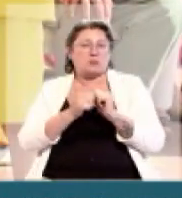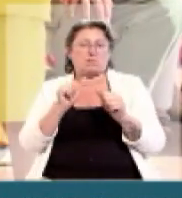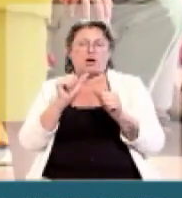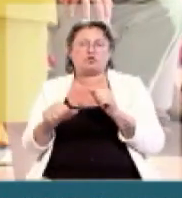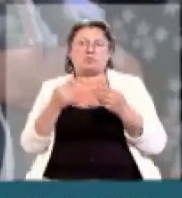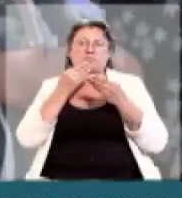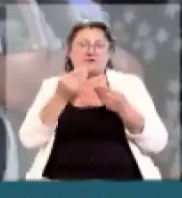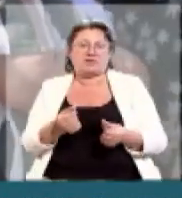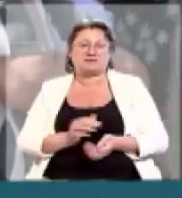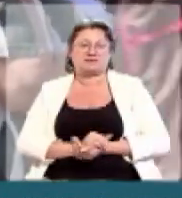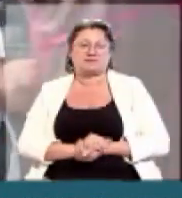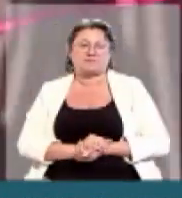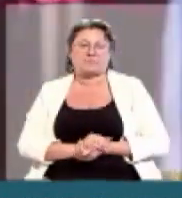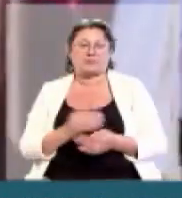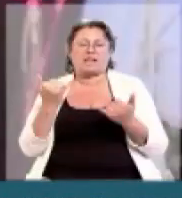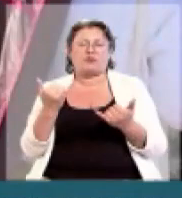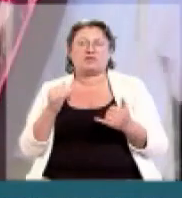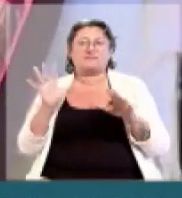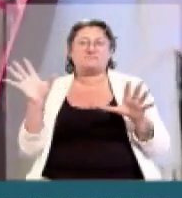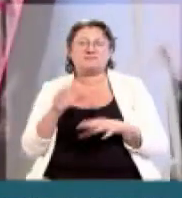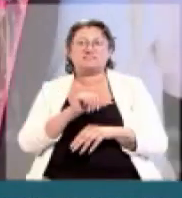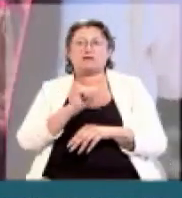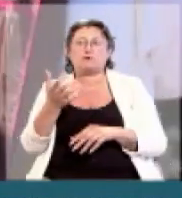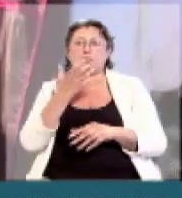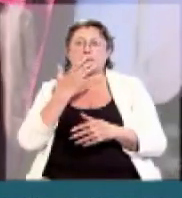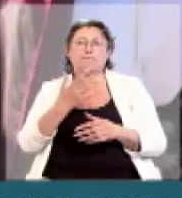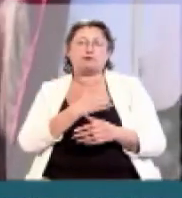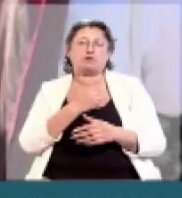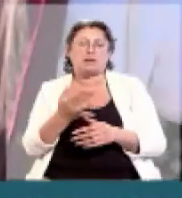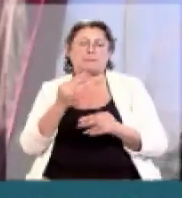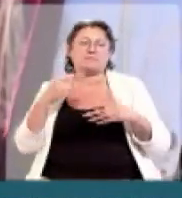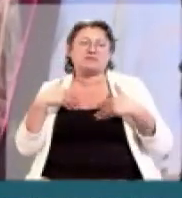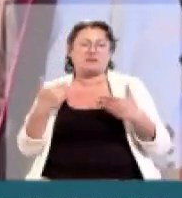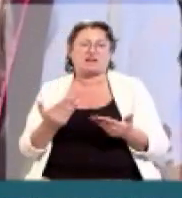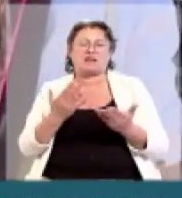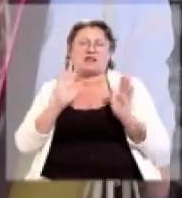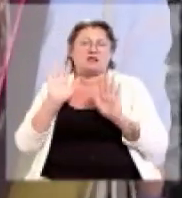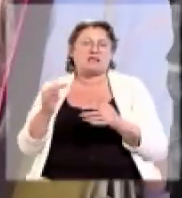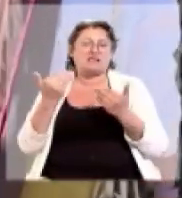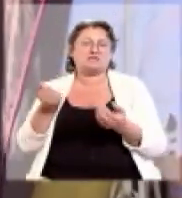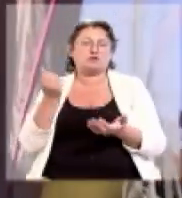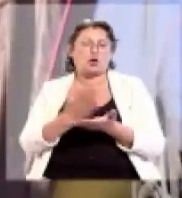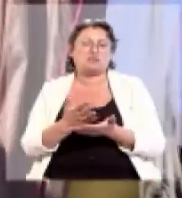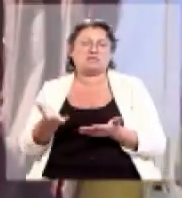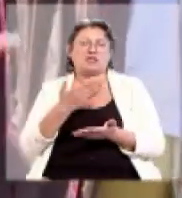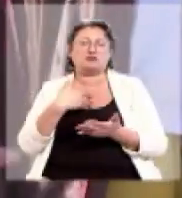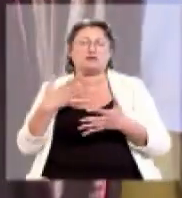особенно притягателен. Сегодня все самые теплые пожелания и поздравления принадлежат ей, столице нашей необъятной